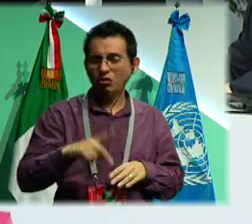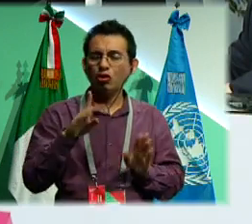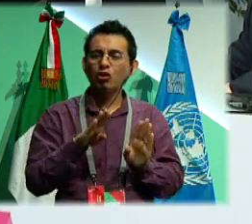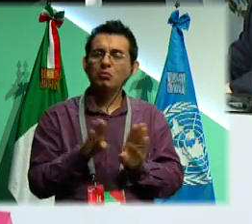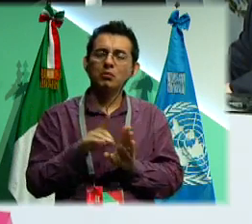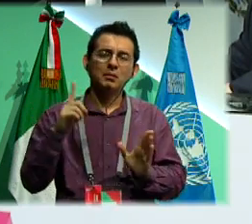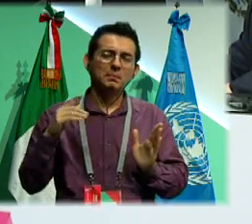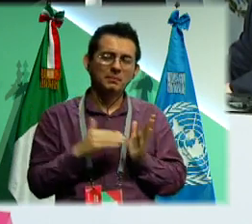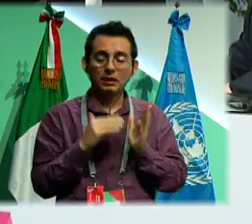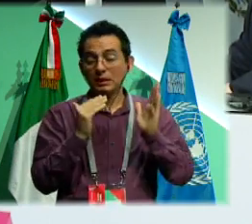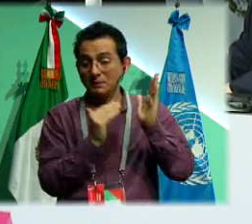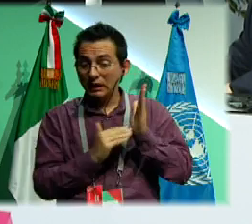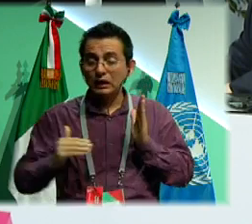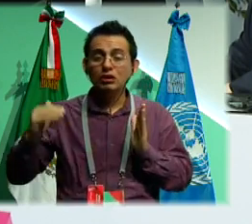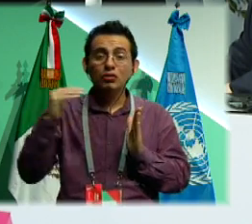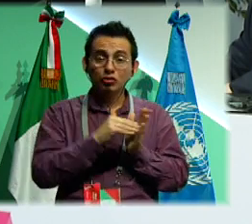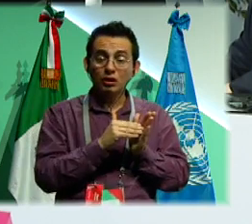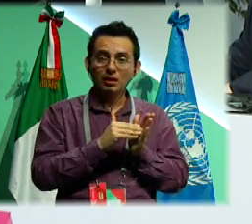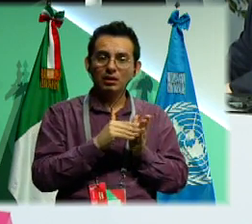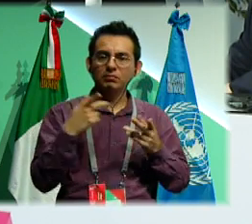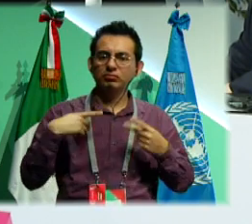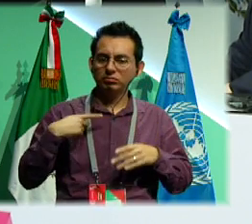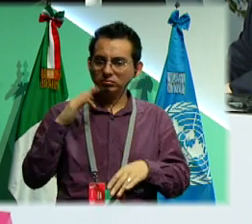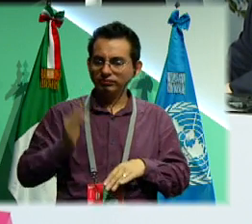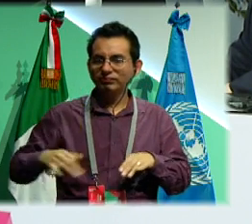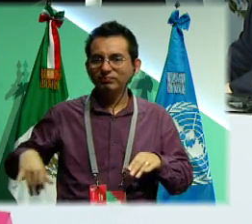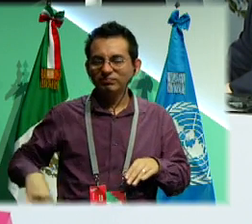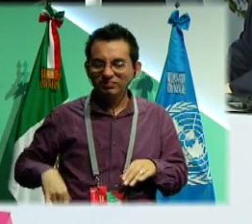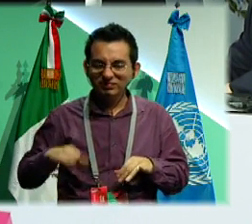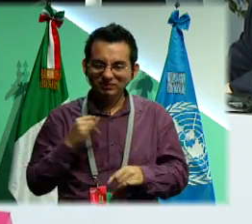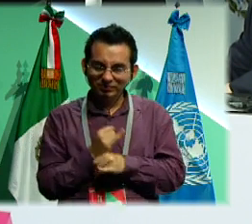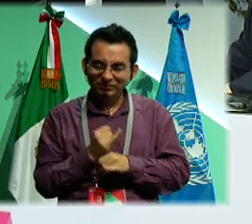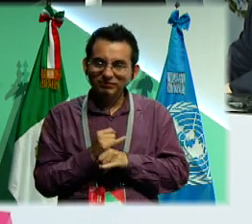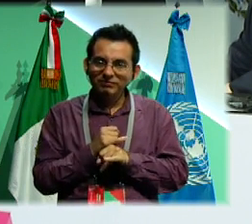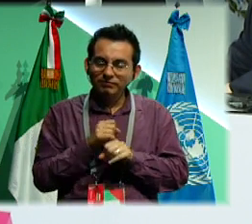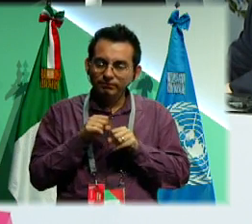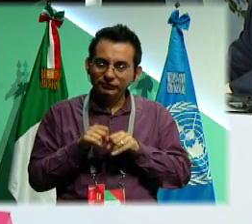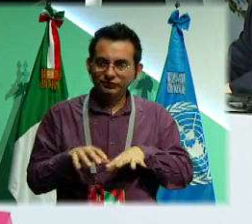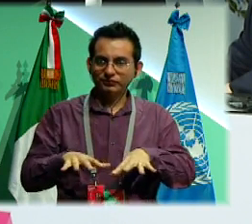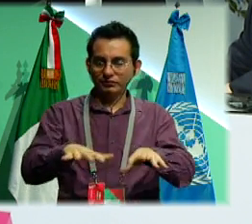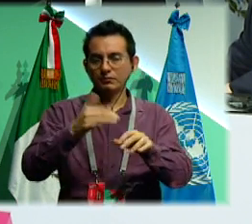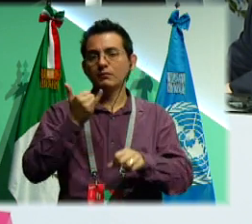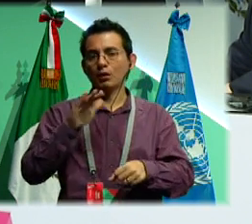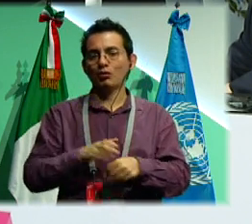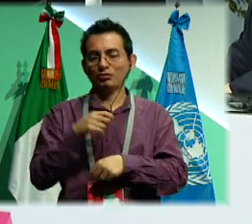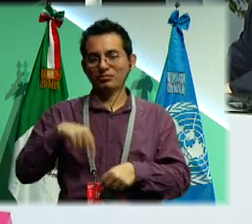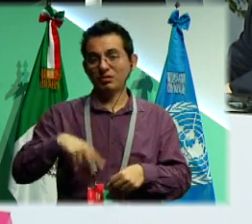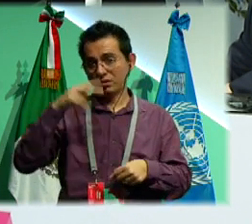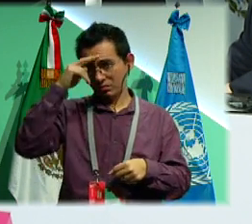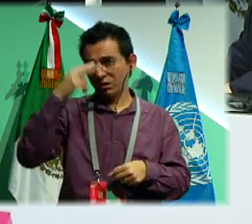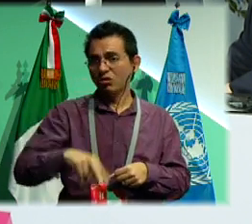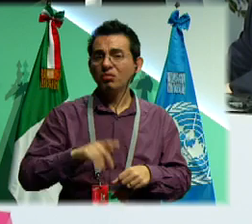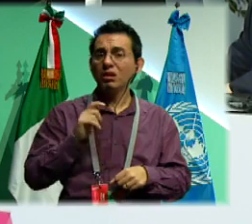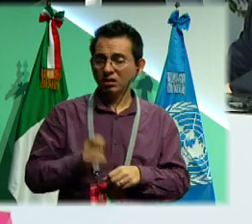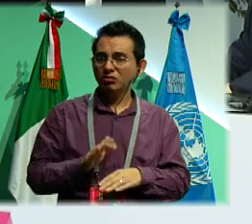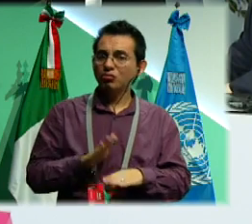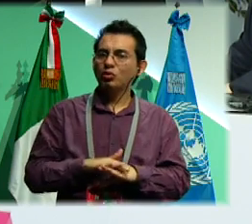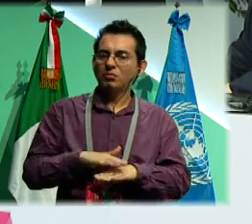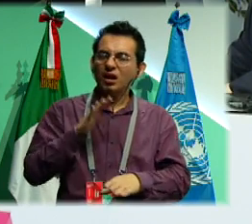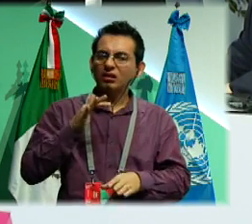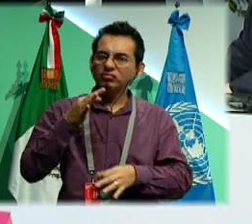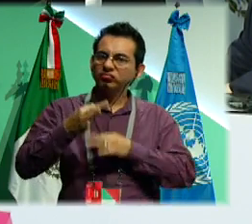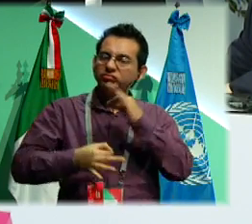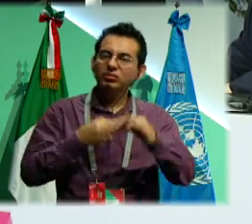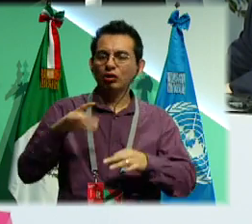d'accès d'un marché qui représente plus de 1 milliard de consommateurs. Le